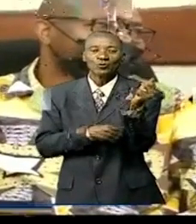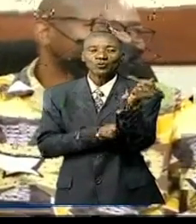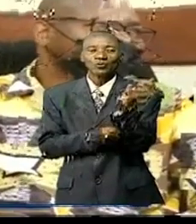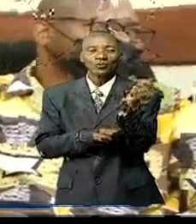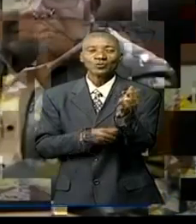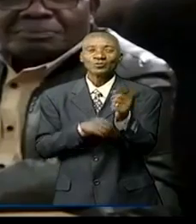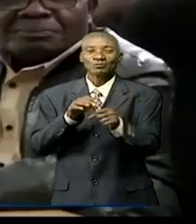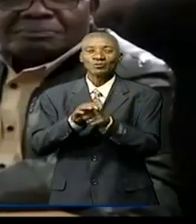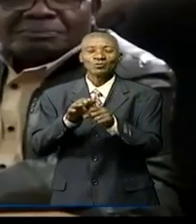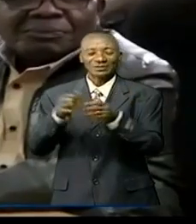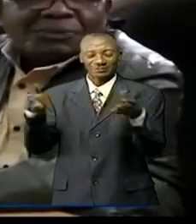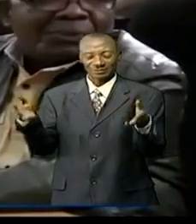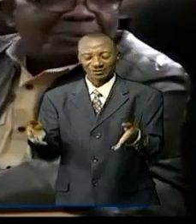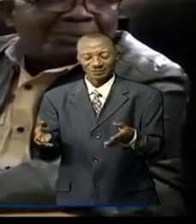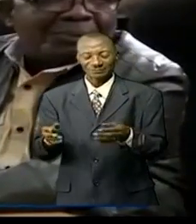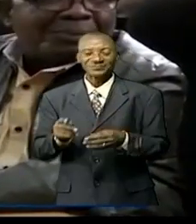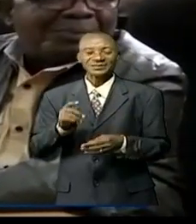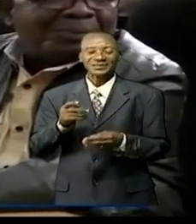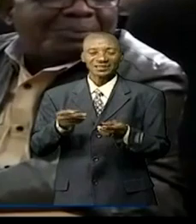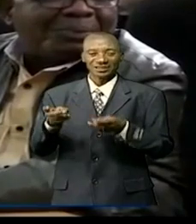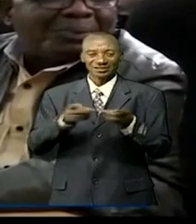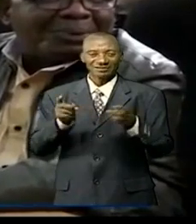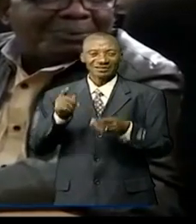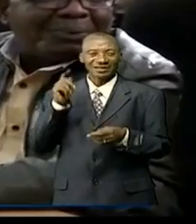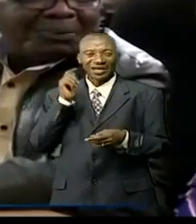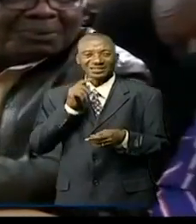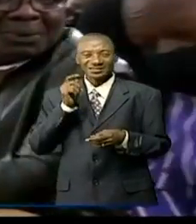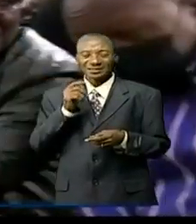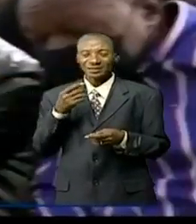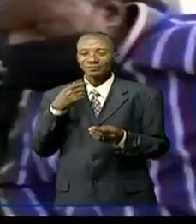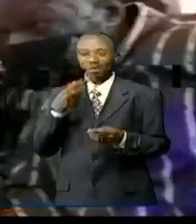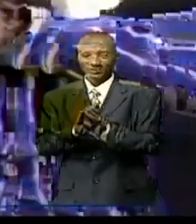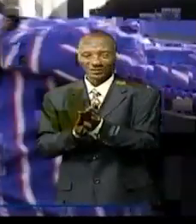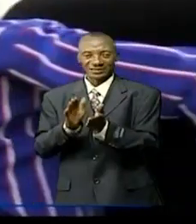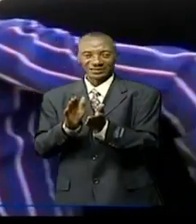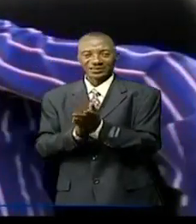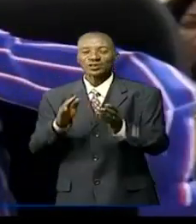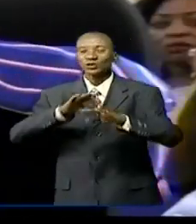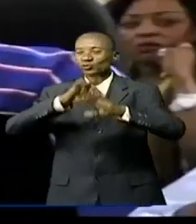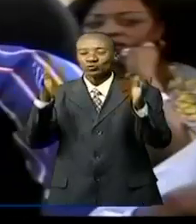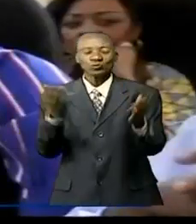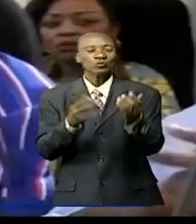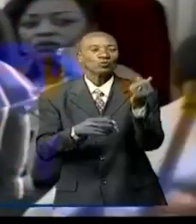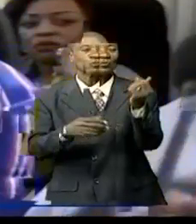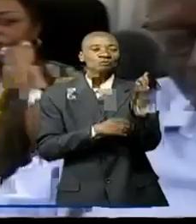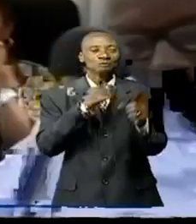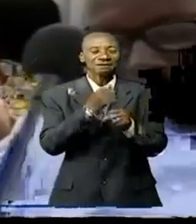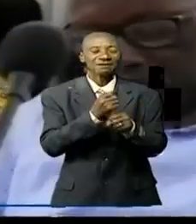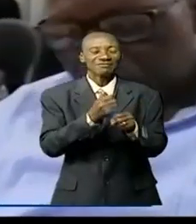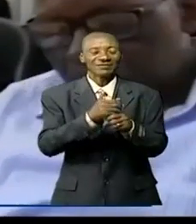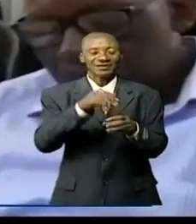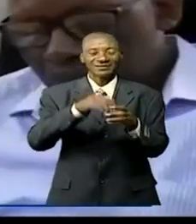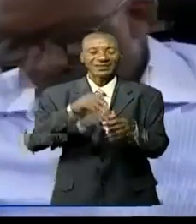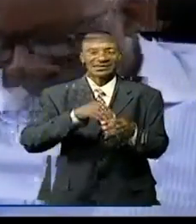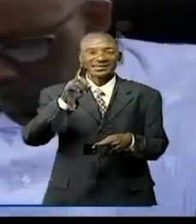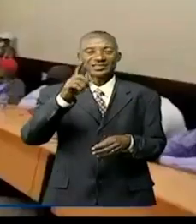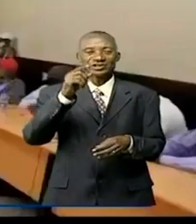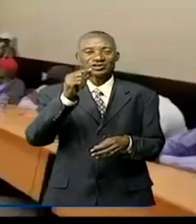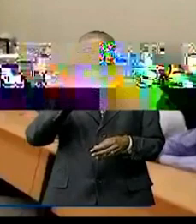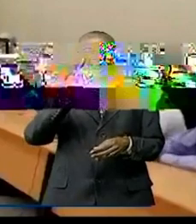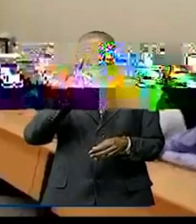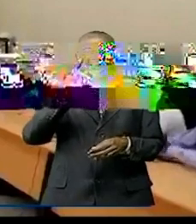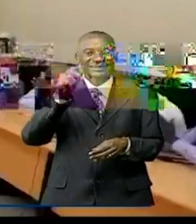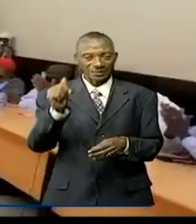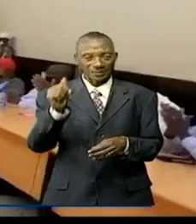Nianda, directeur sortant, a félicité les agents de la DGDA car avec eux, ils ont contribué à